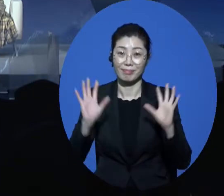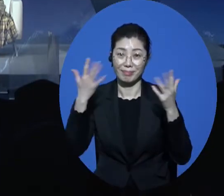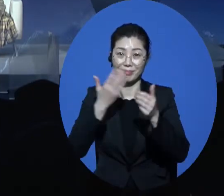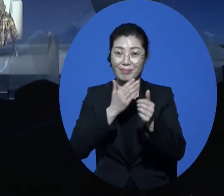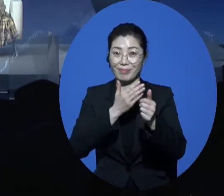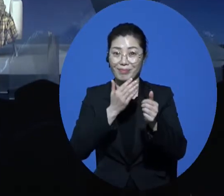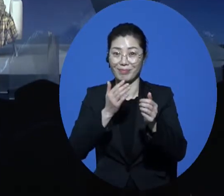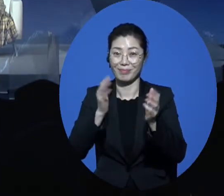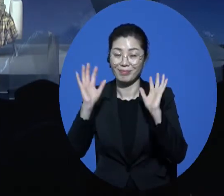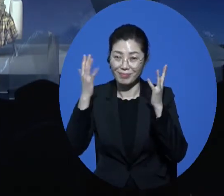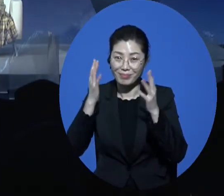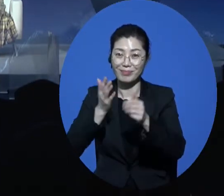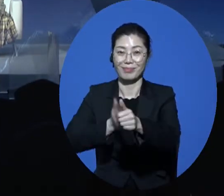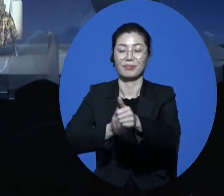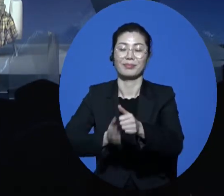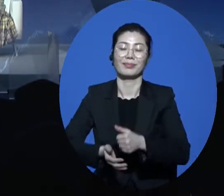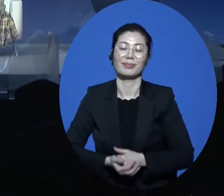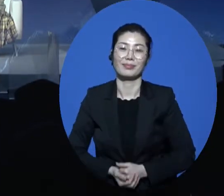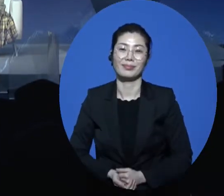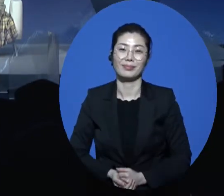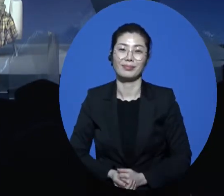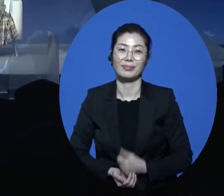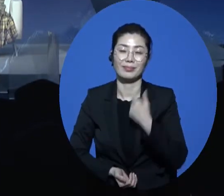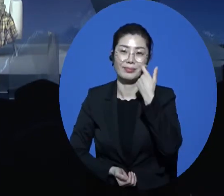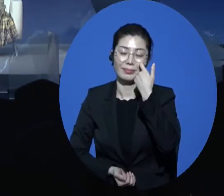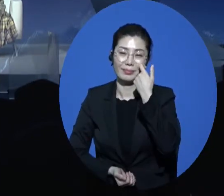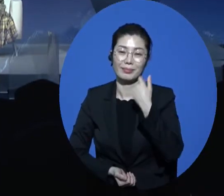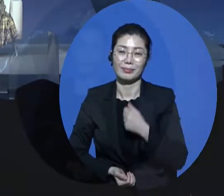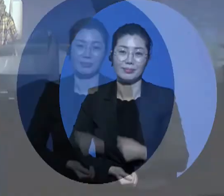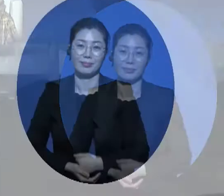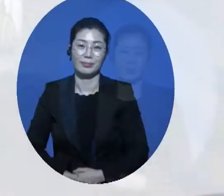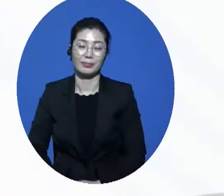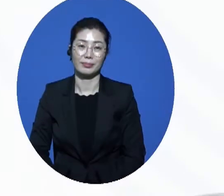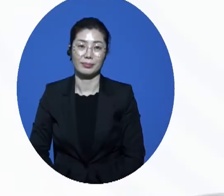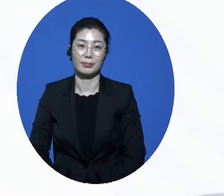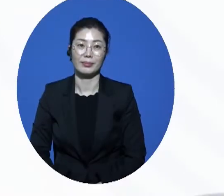박수로 좀 환영해 주시기 바랍니다.